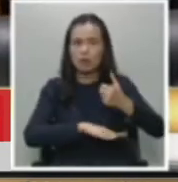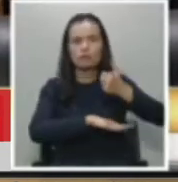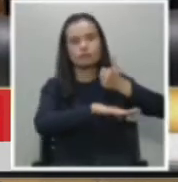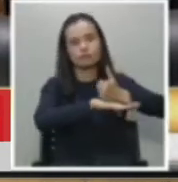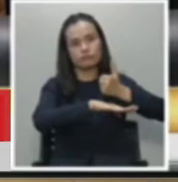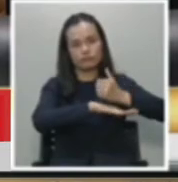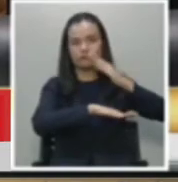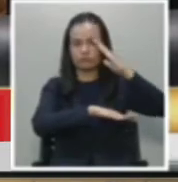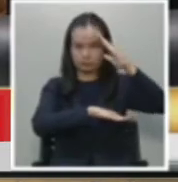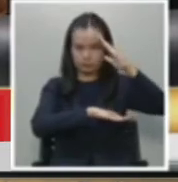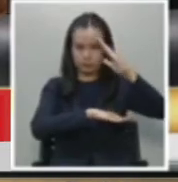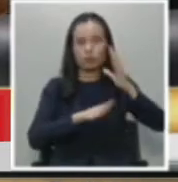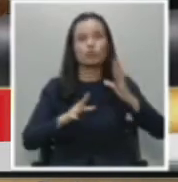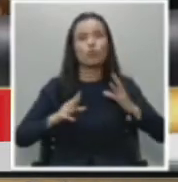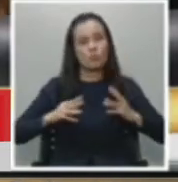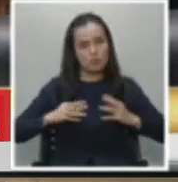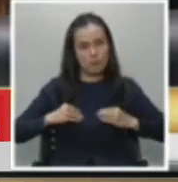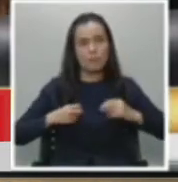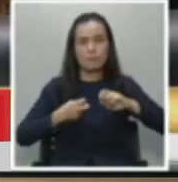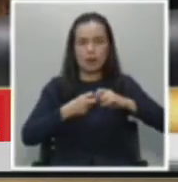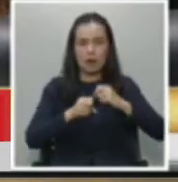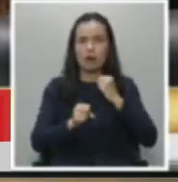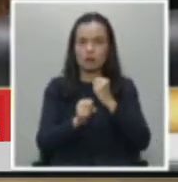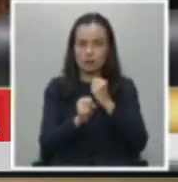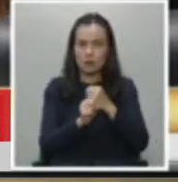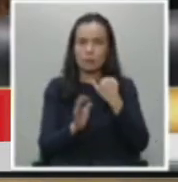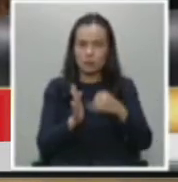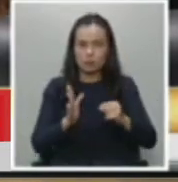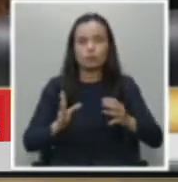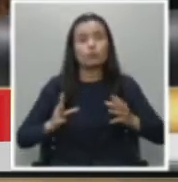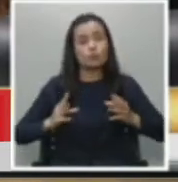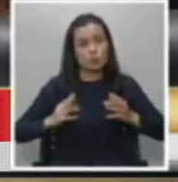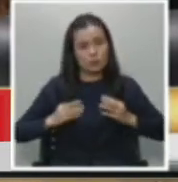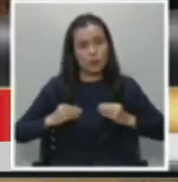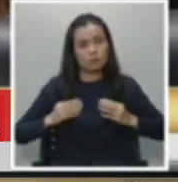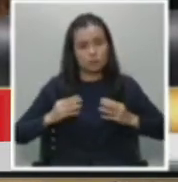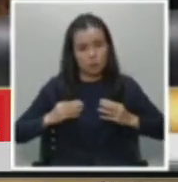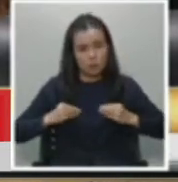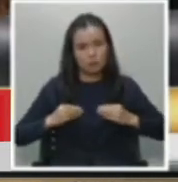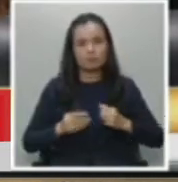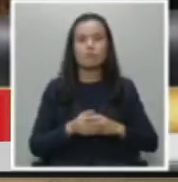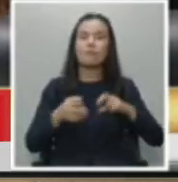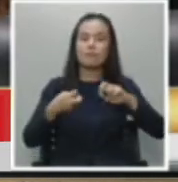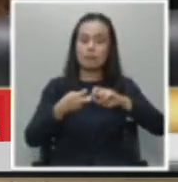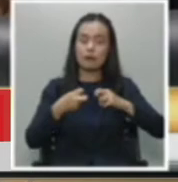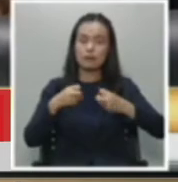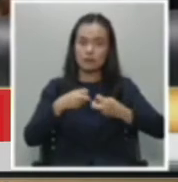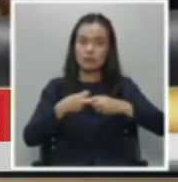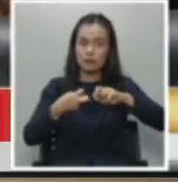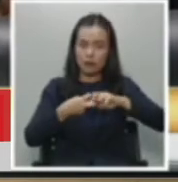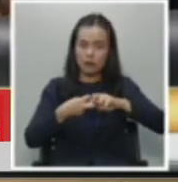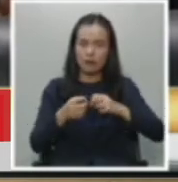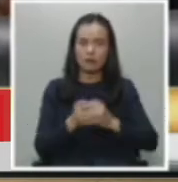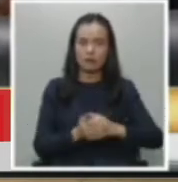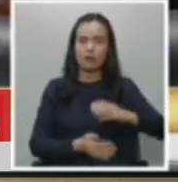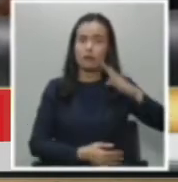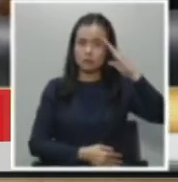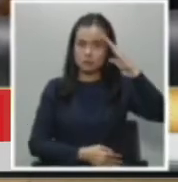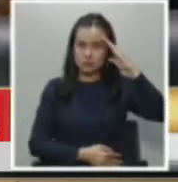ซึ่งก็ต้องยอมรับสิ่งที่เกิดขึ้นทั้งหมดสิ่งที่เกิดขึ้นนั้นทห